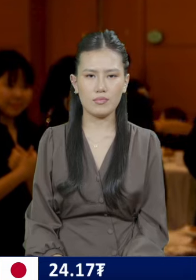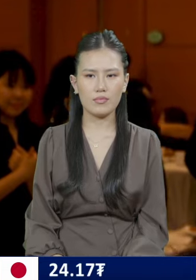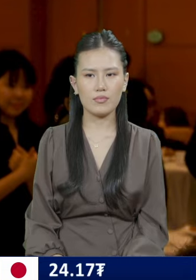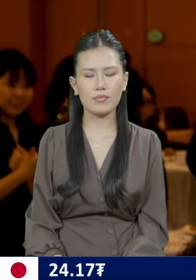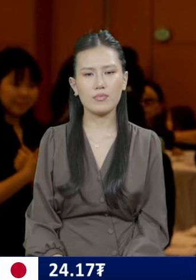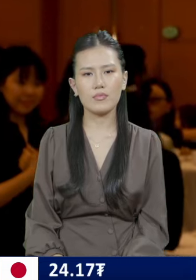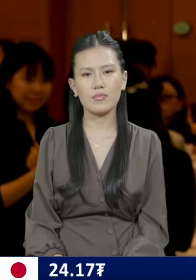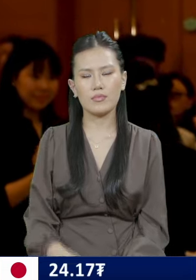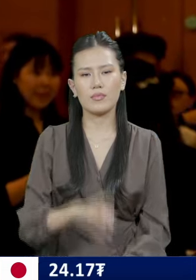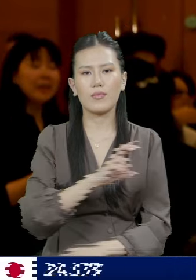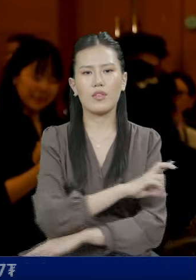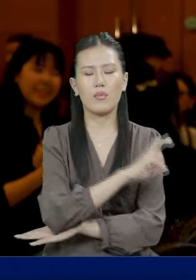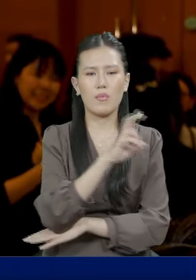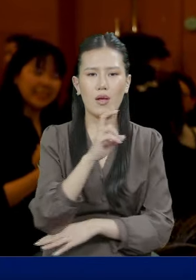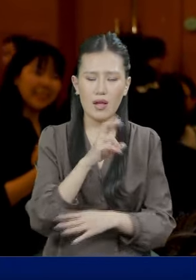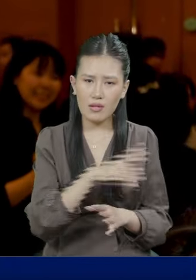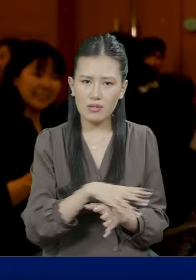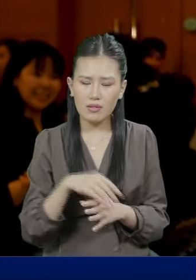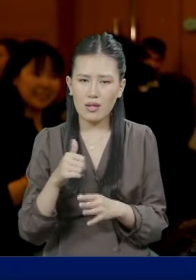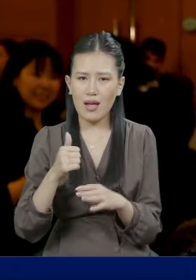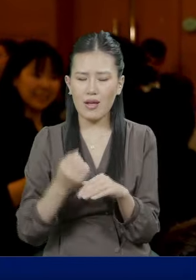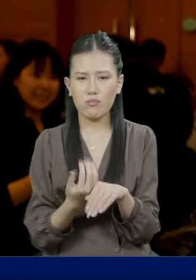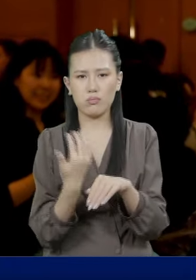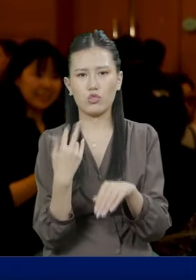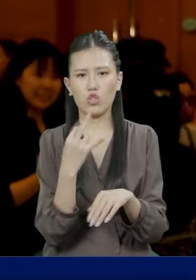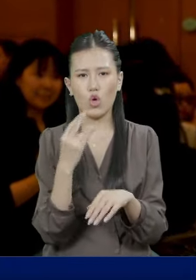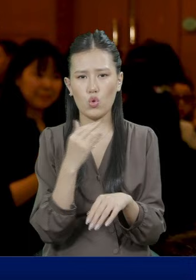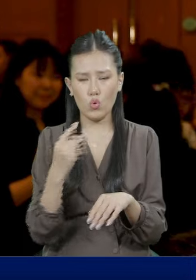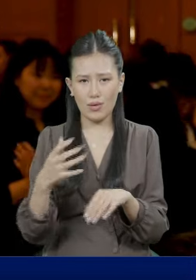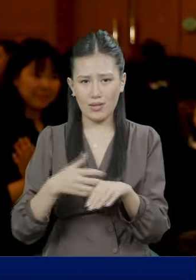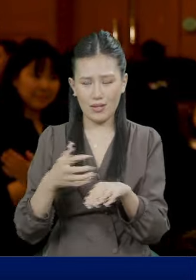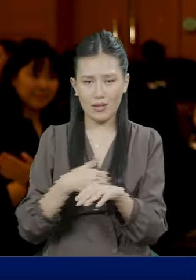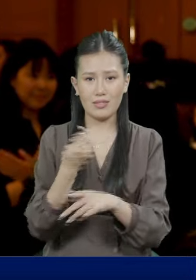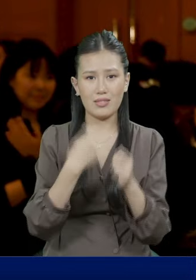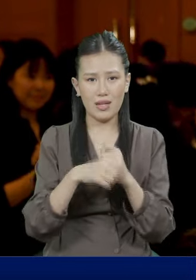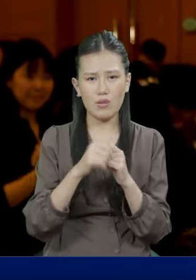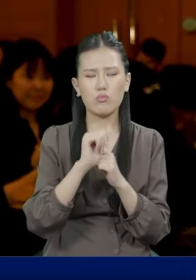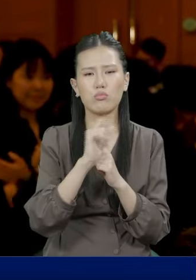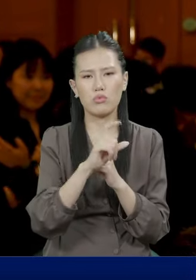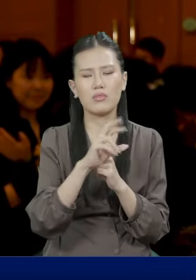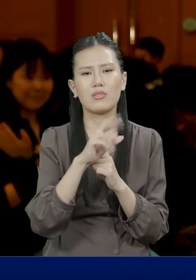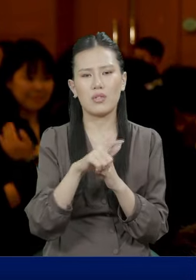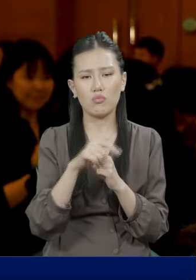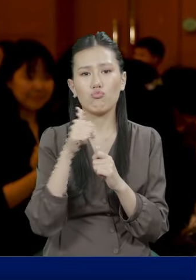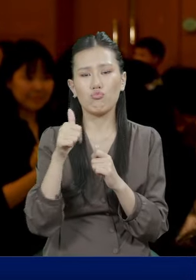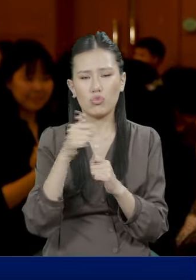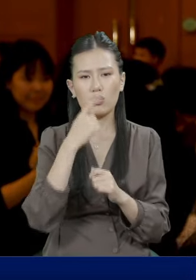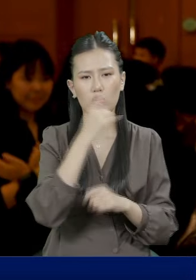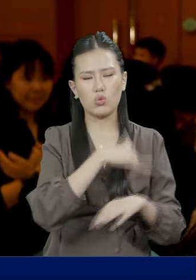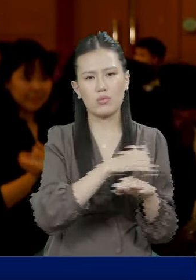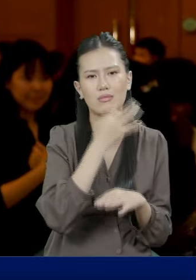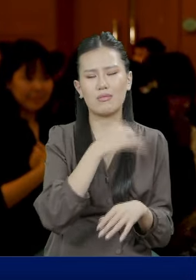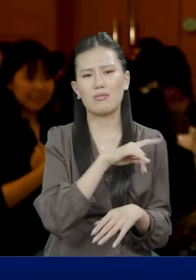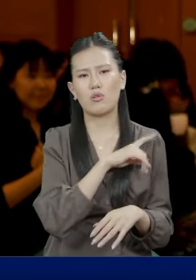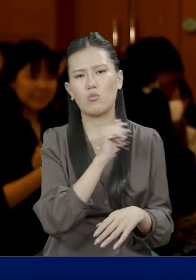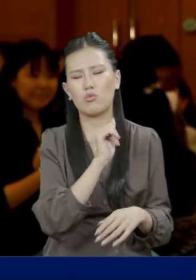Байгаль орчин дээлтэй ноолоор гаргаад эхлэх юм бол маш өндөр үнээр зарах нь ойлгомжтой. Гэхдээ баталгаажсан ноолоорыг хятадууд төрүүлээд үнтэй зараад